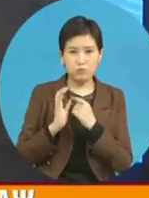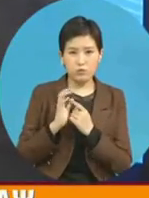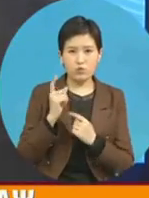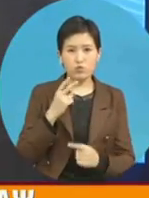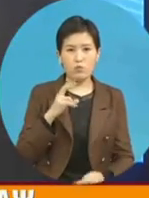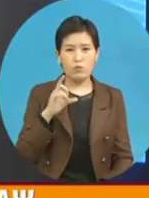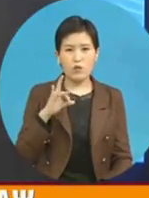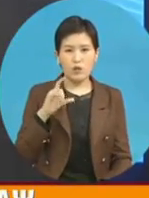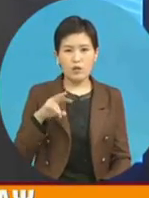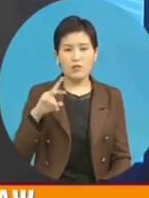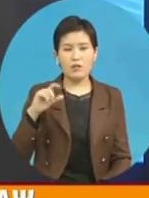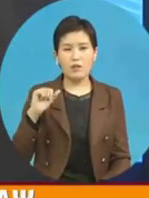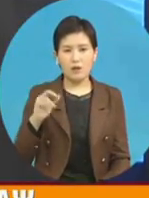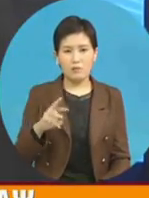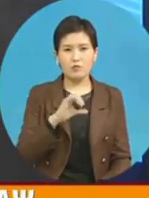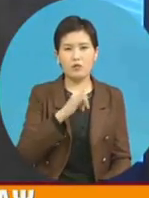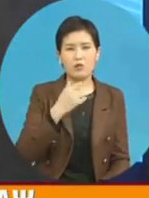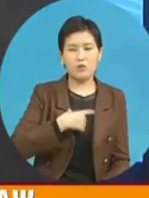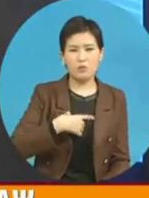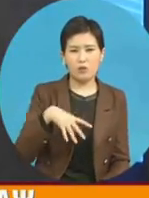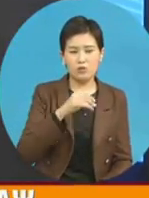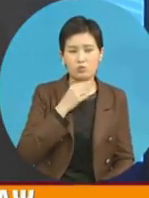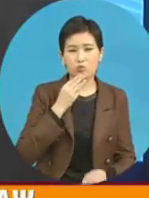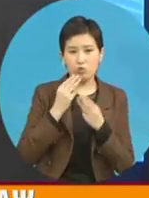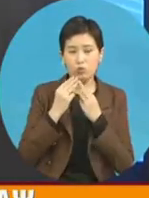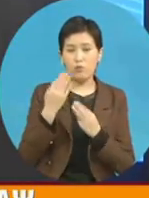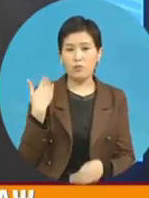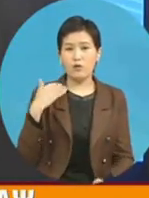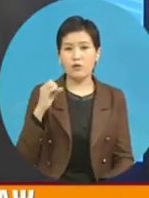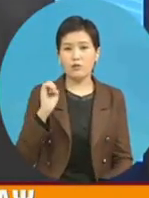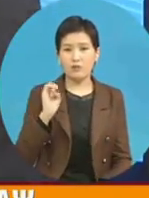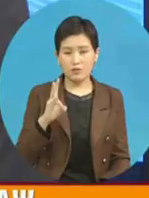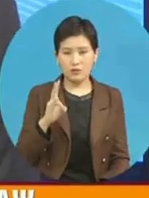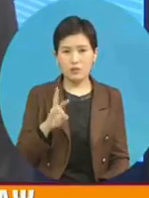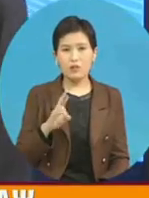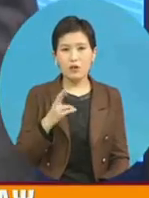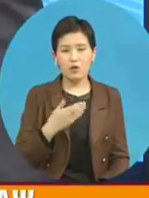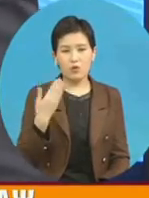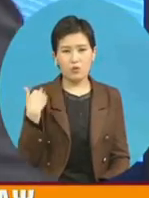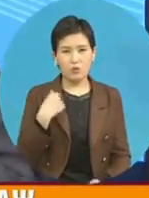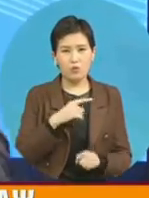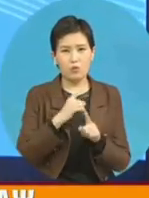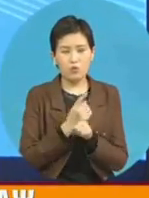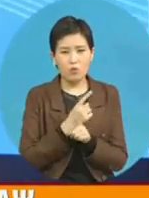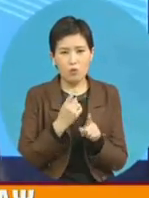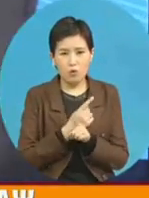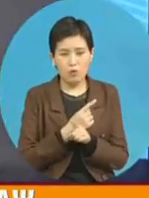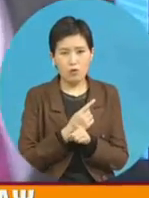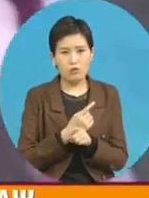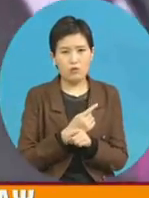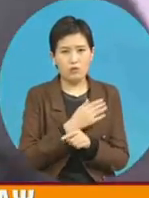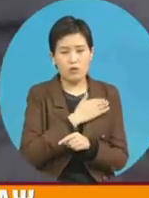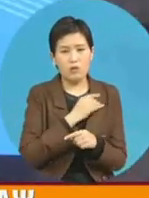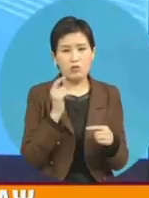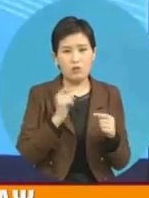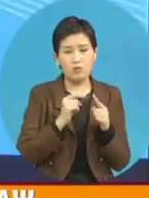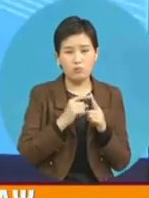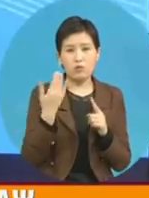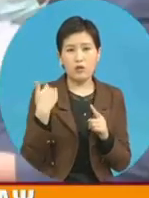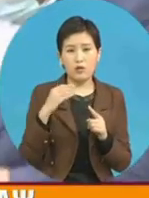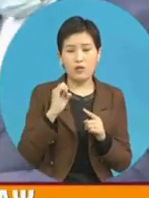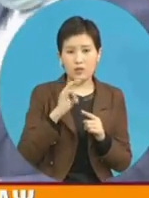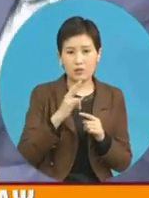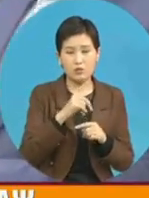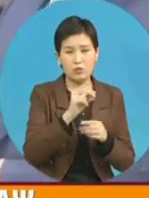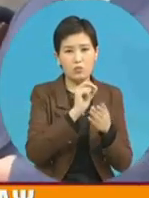талаар улс их хурлын зарим гишүүн шүүмжлэлтэй хандаж байсан. Дүүнийг захиргааны хэд хэдэн эрэгт холбогдож байсан юм мэдээлсэн юм. Үндсэн хууль зааснаар шүүх